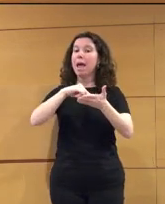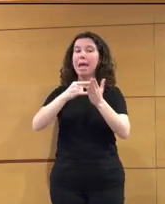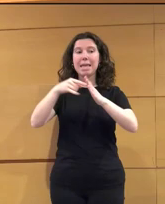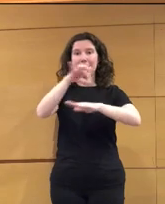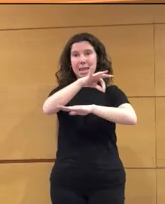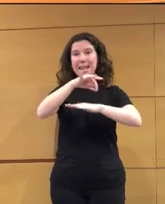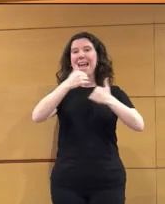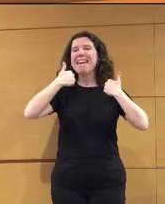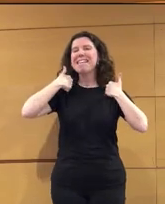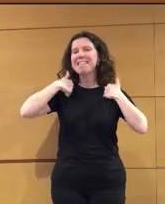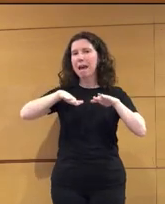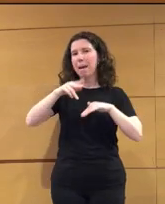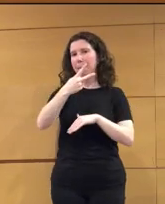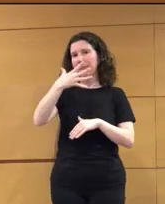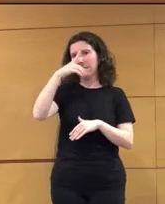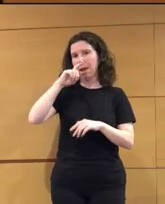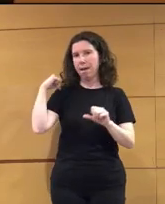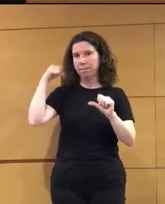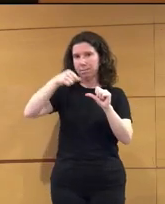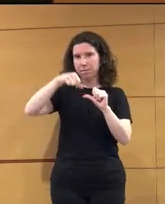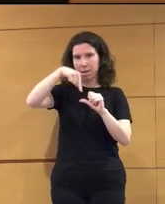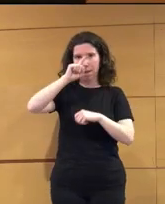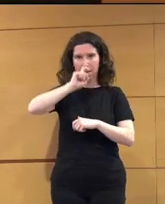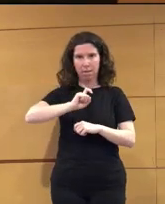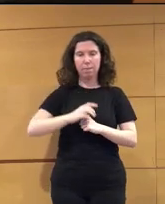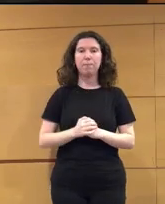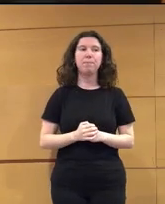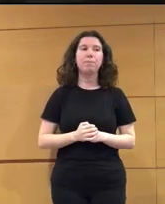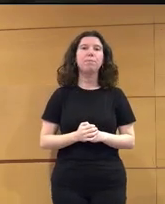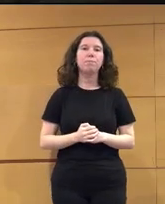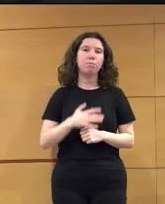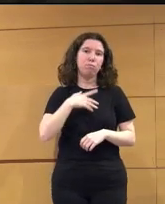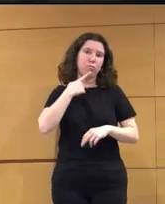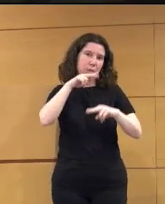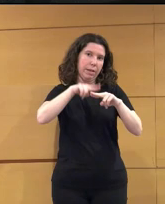25 anys solament aquest any. Aleshores estem de celebració.